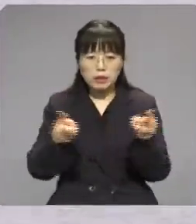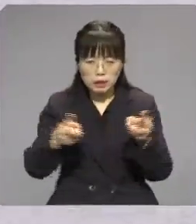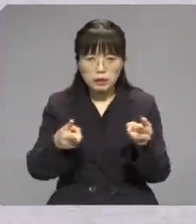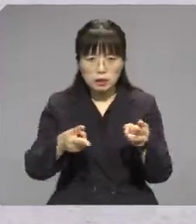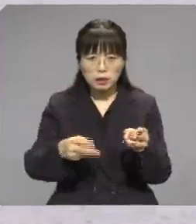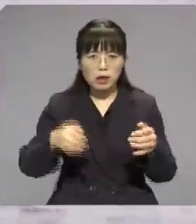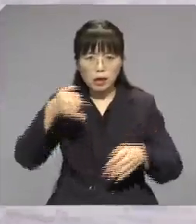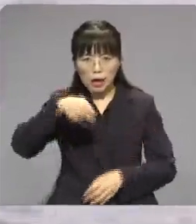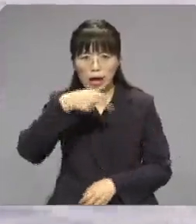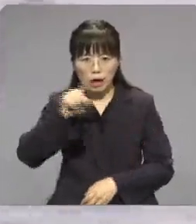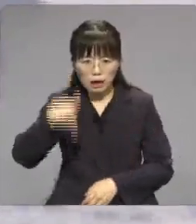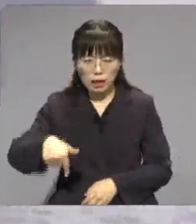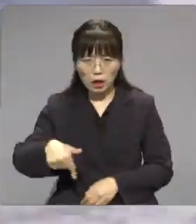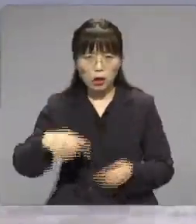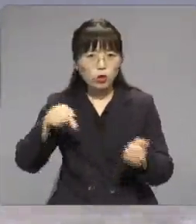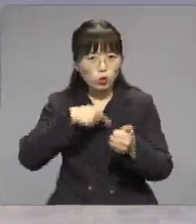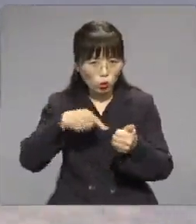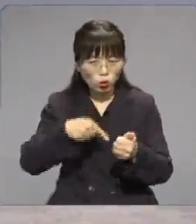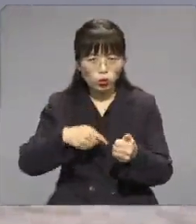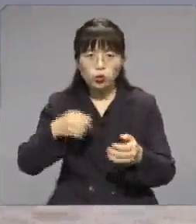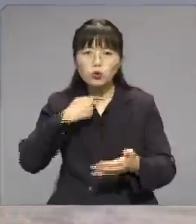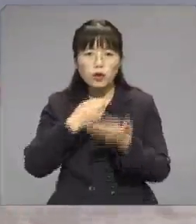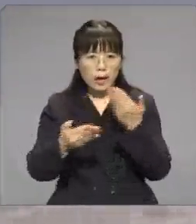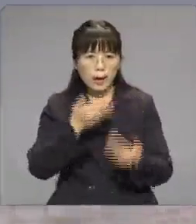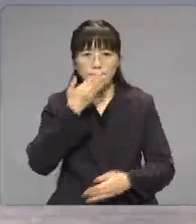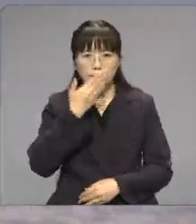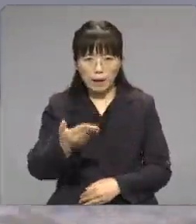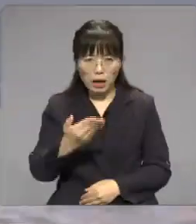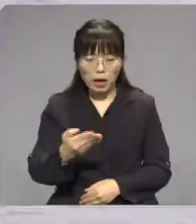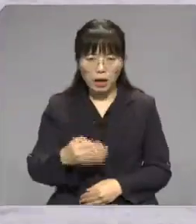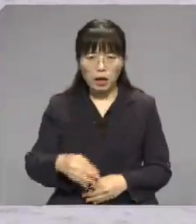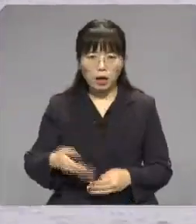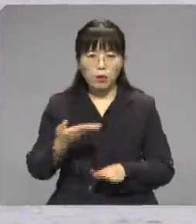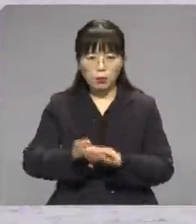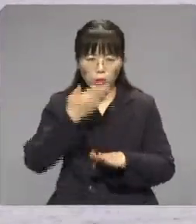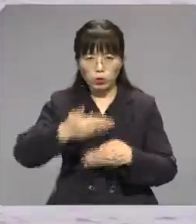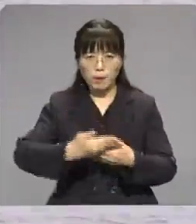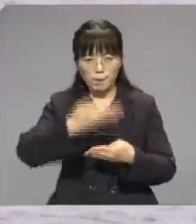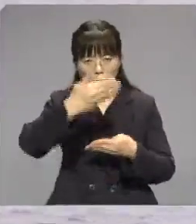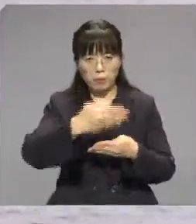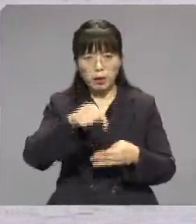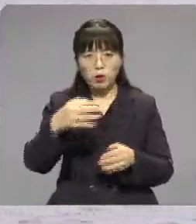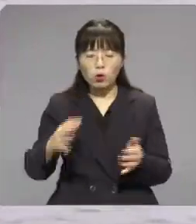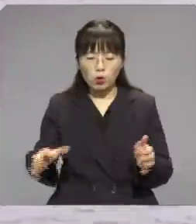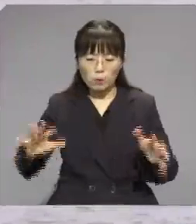카약 등 수상 레포츠 관련 교육과 체험을 할 수 있고 부유식